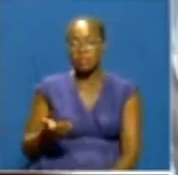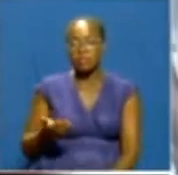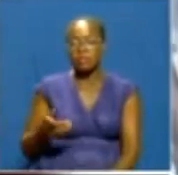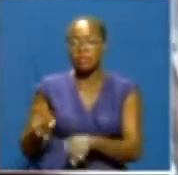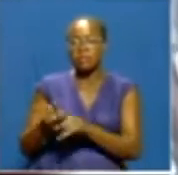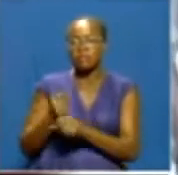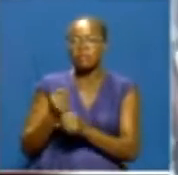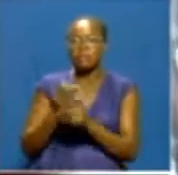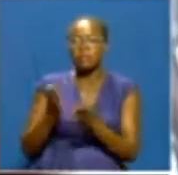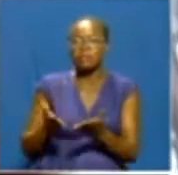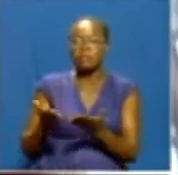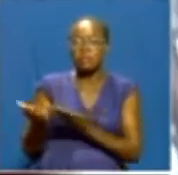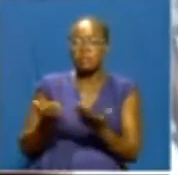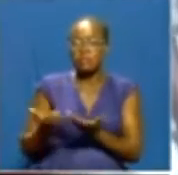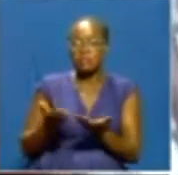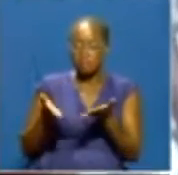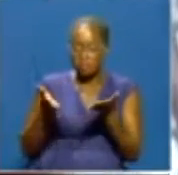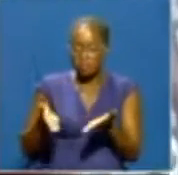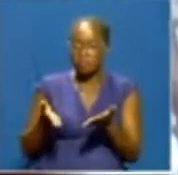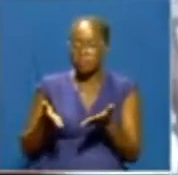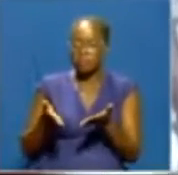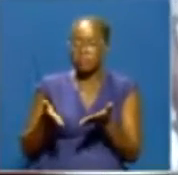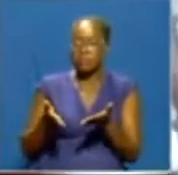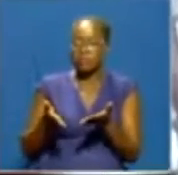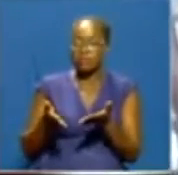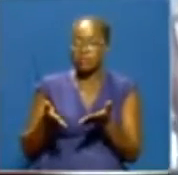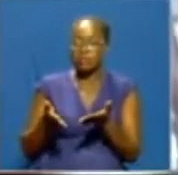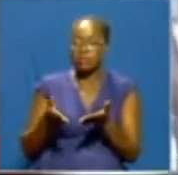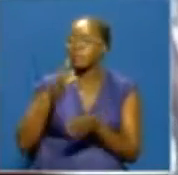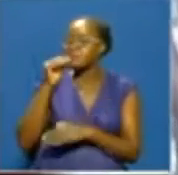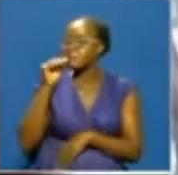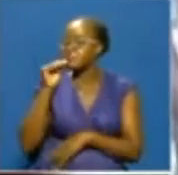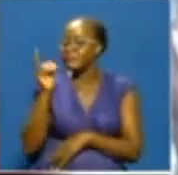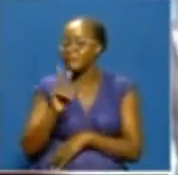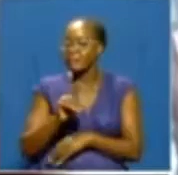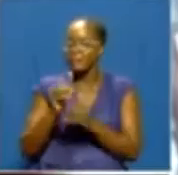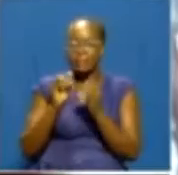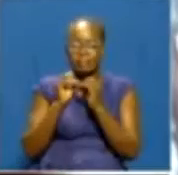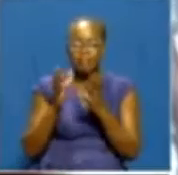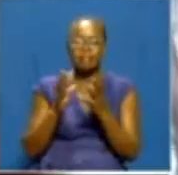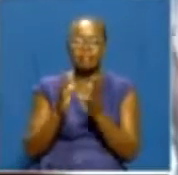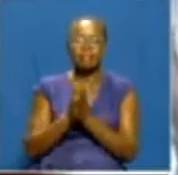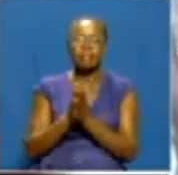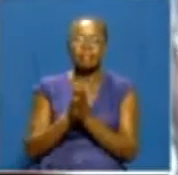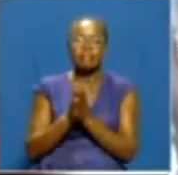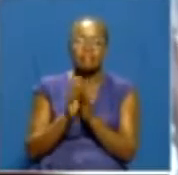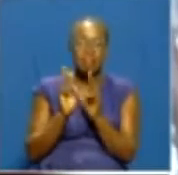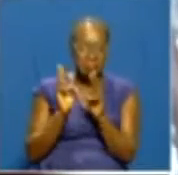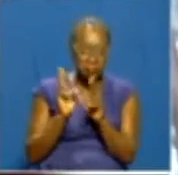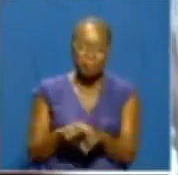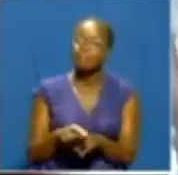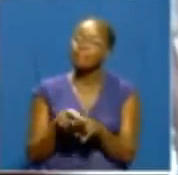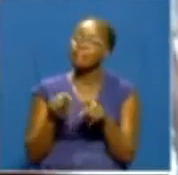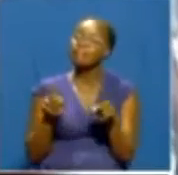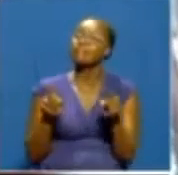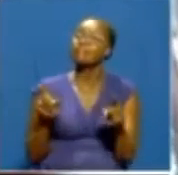biashara katika hii county pasipo na ile maneno ya forojo. Waweze kuingia kukaa chini kidiplomasia, waangalie hawa binadamu